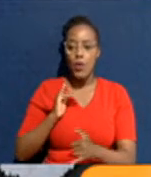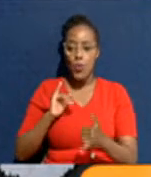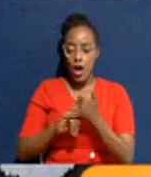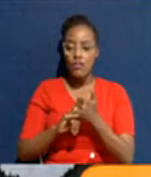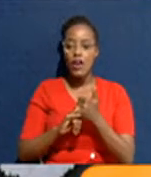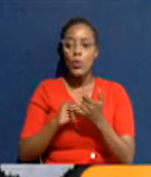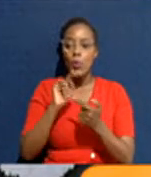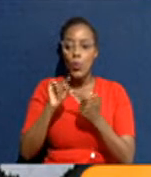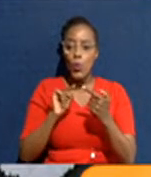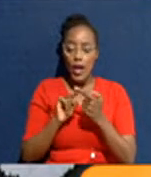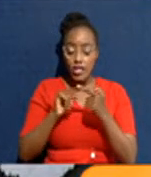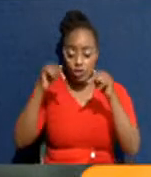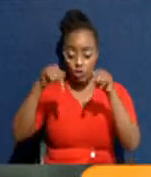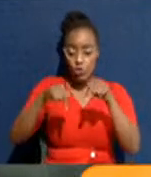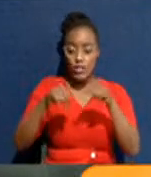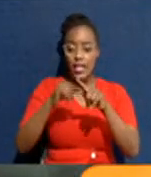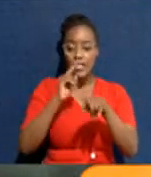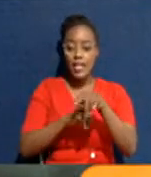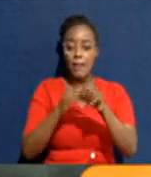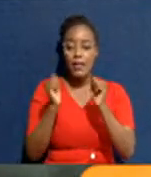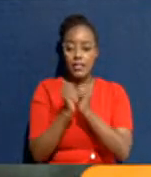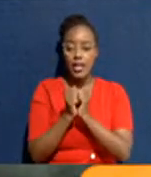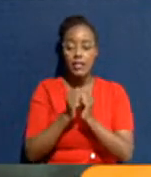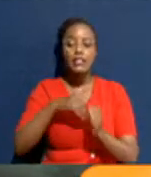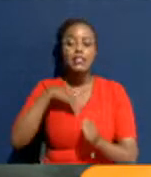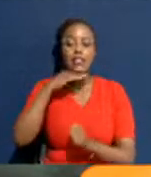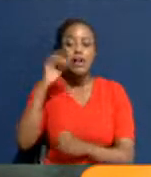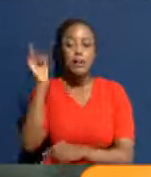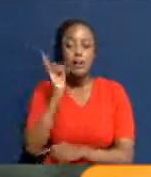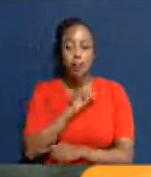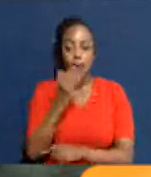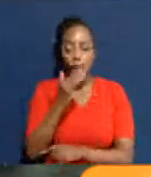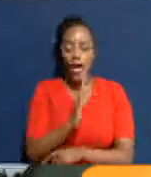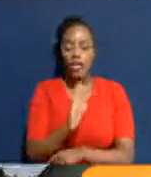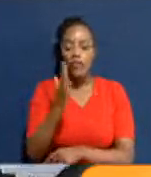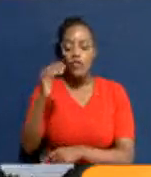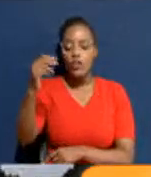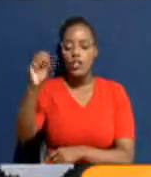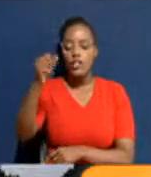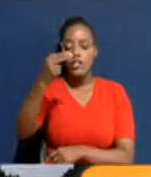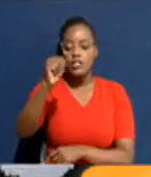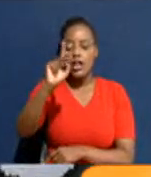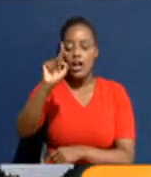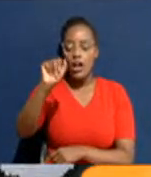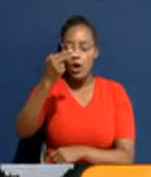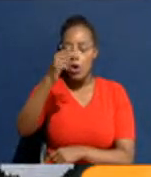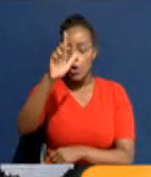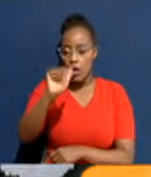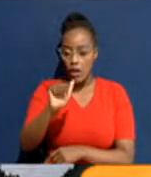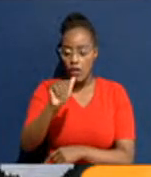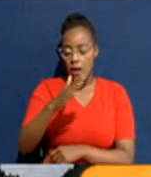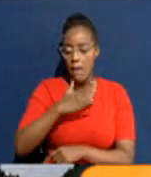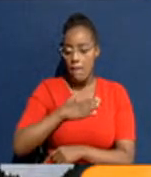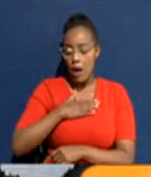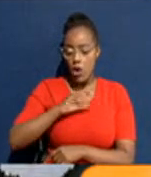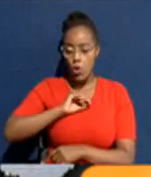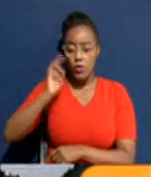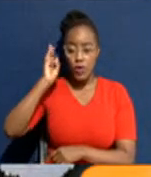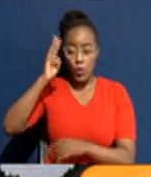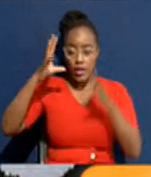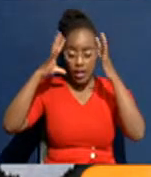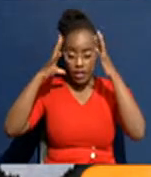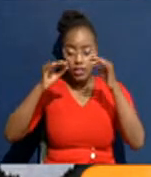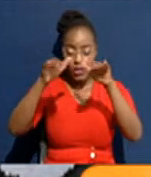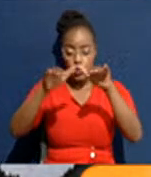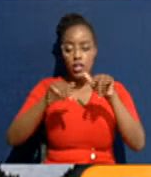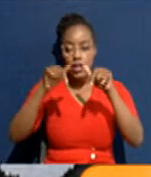kwamba mnamo siku wa leo saa 4 ameaga dunia katika msitu wa Shakahola Makongeni. Kwa hiari yangu nimeamua